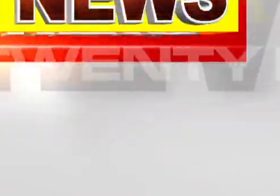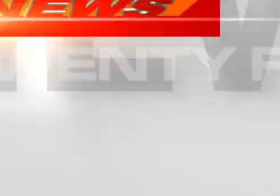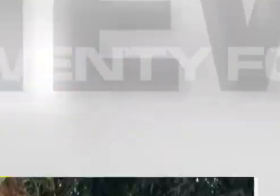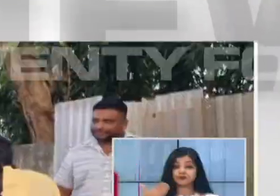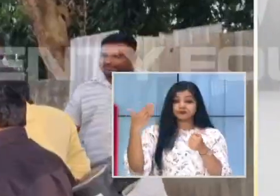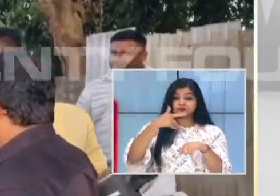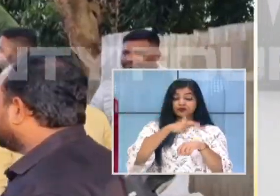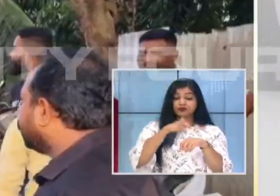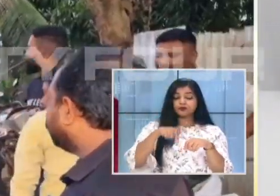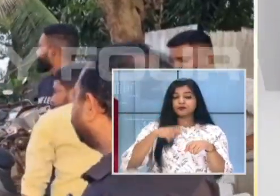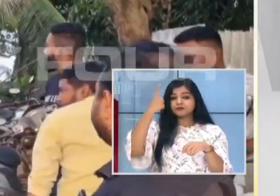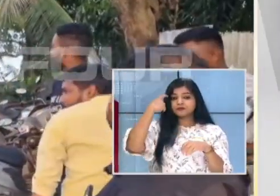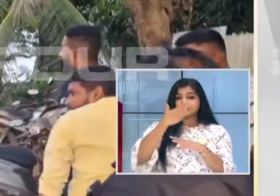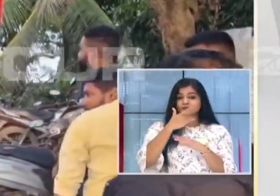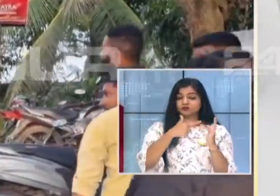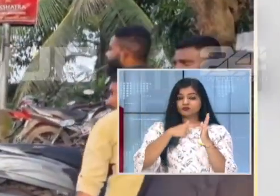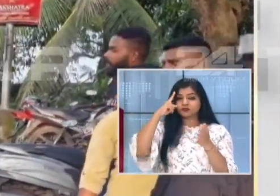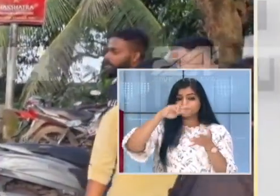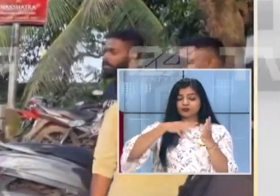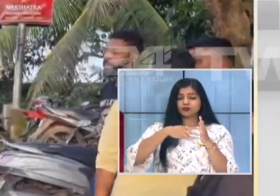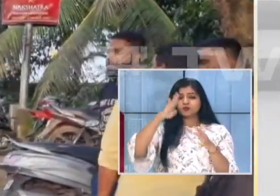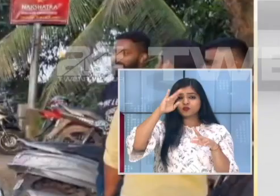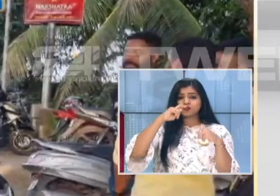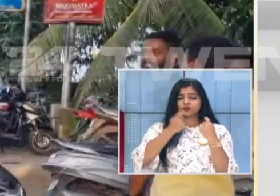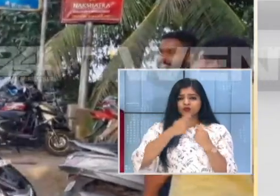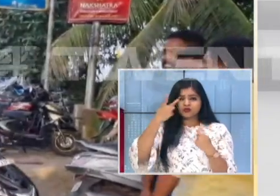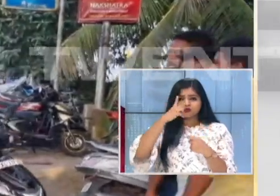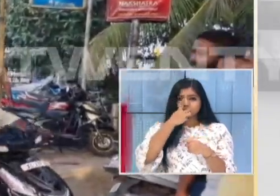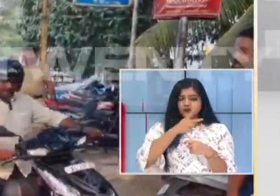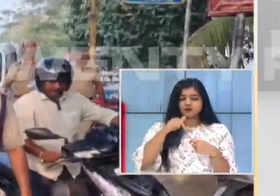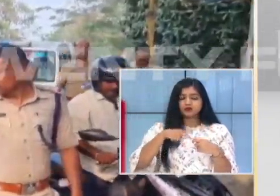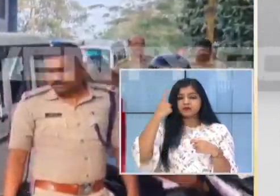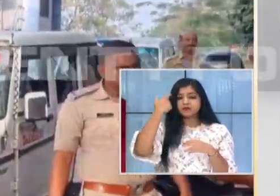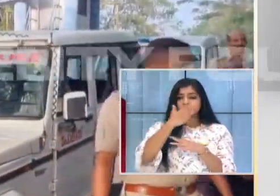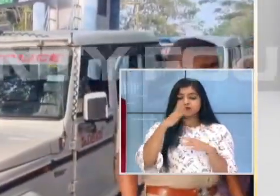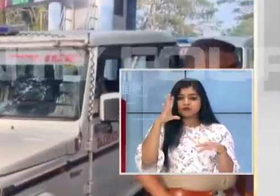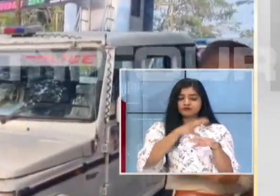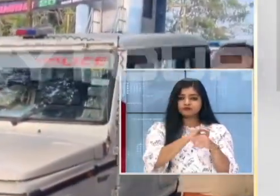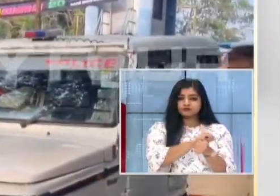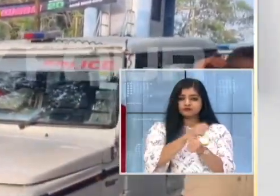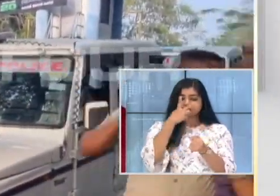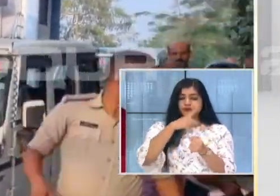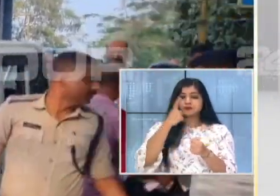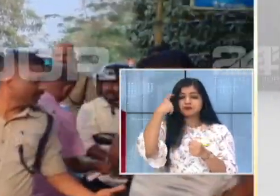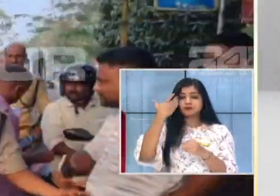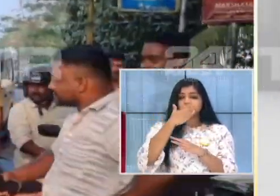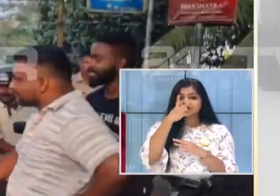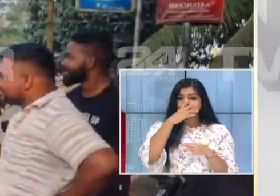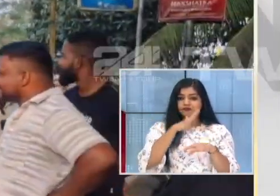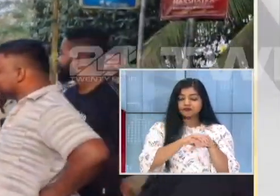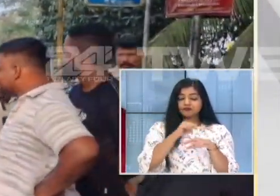പോലീസിന് സംശയം തോന്നിയതിനെ തുടർന്ന് നടത്തിയ പരിശോധനയിലാണ് ഇവരുടെ കൈവശം കരിങ്കൊടി ഉൾപ്പെടെ കണ്ടെത്തിയത്. തുടർന്ന് ഇവരെ കസ്റ്റഡിയിലെടുക്കുകയും സ്റ്റേഷനിലെത്തിച്ച്